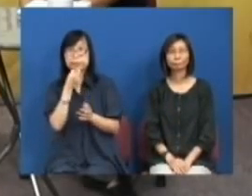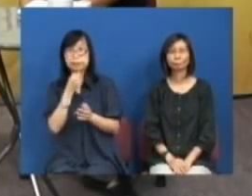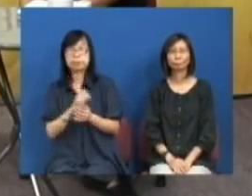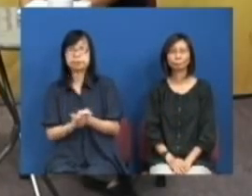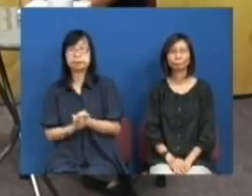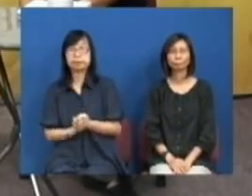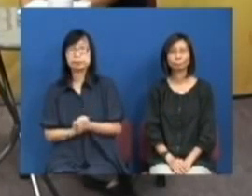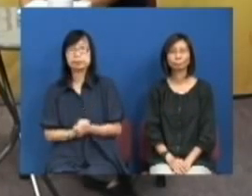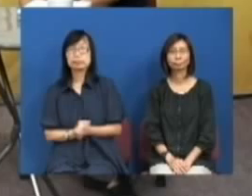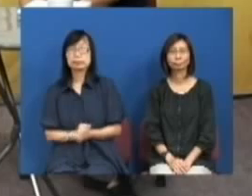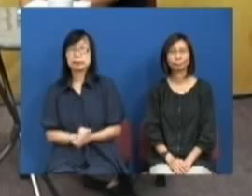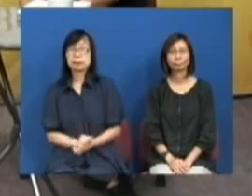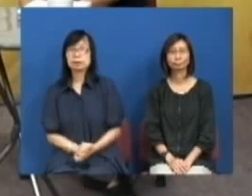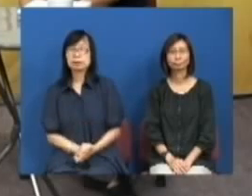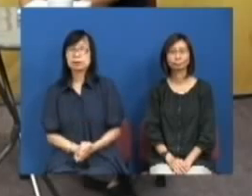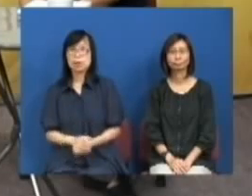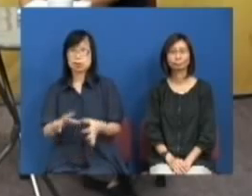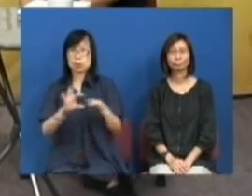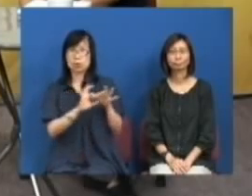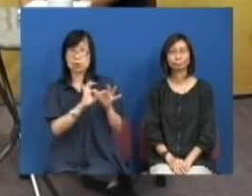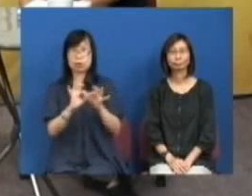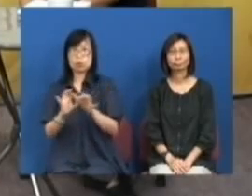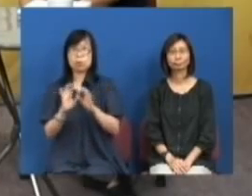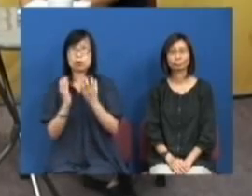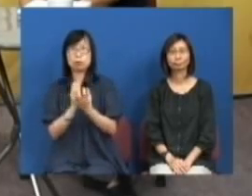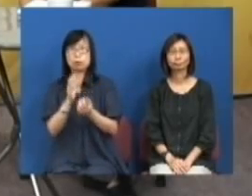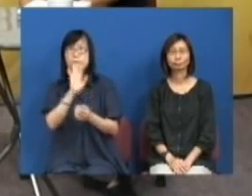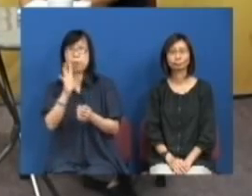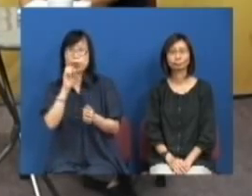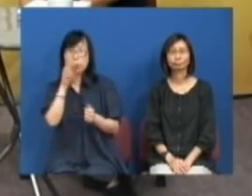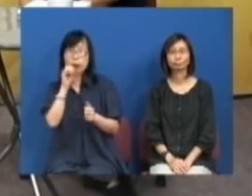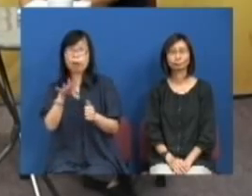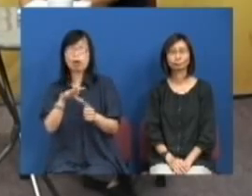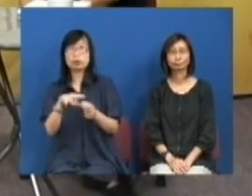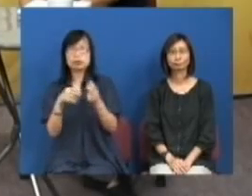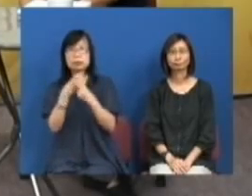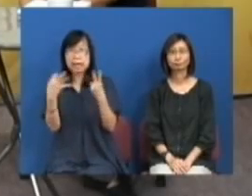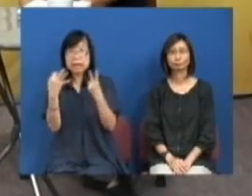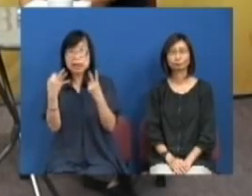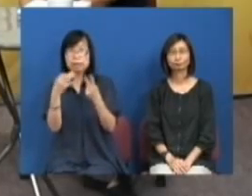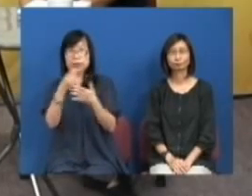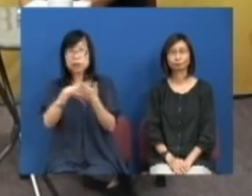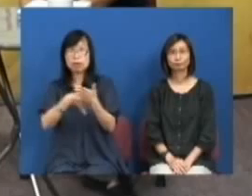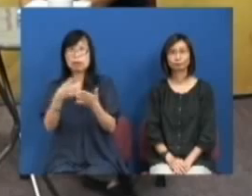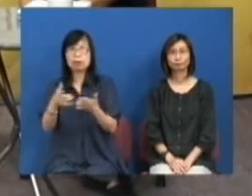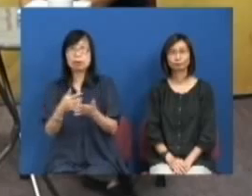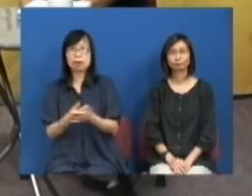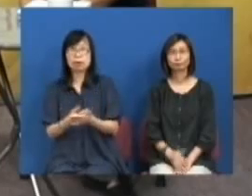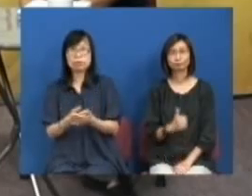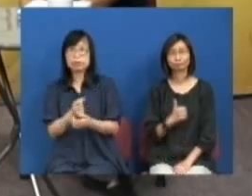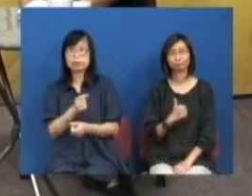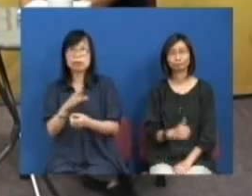為支聯會如果而家仲唔提下三條咧，係一個錯失咗好大嘅，因為你幾難先做到幾萬人喺